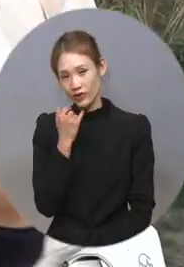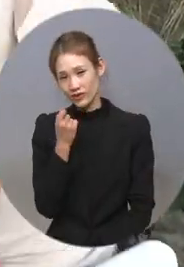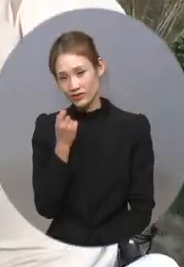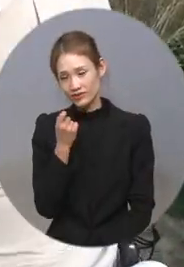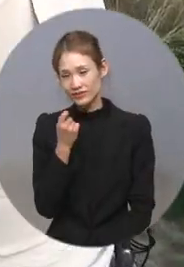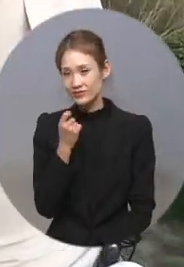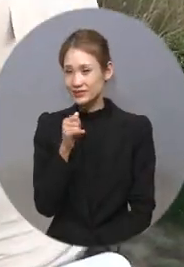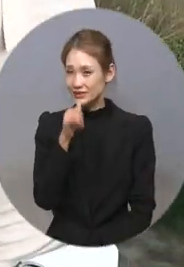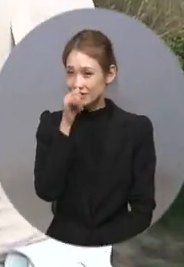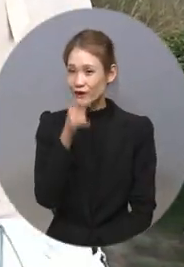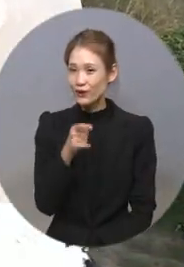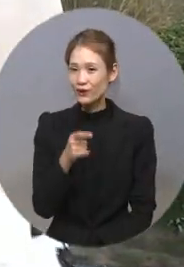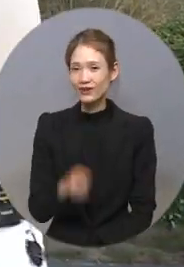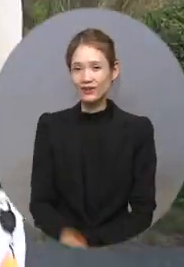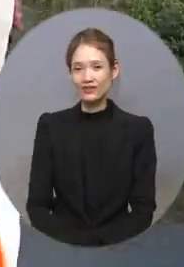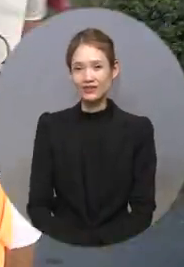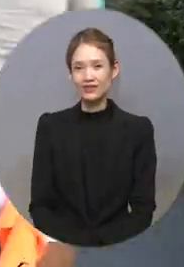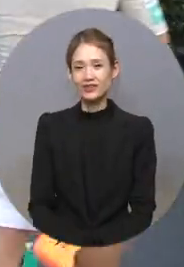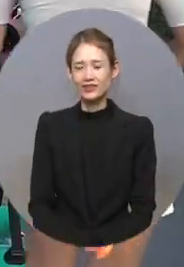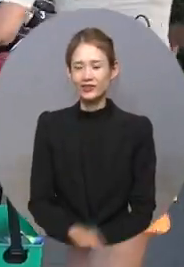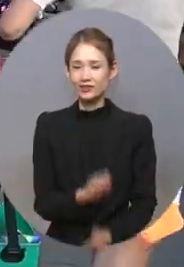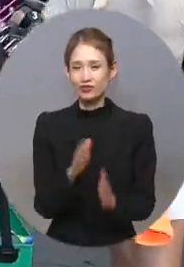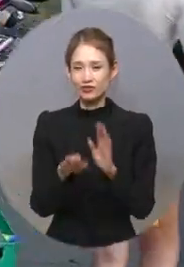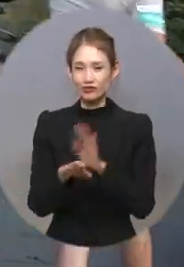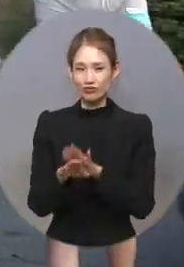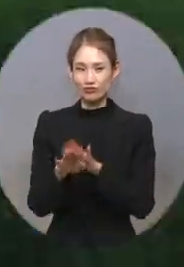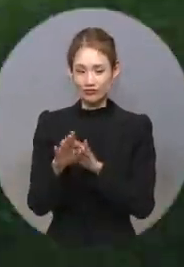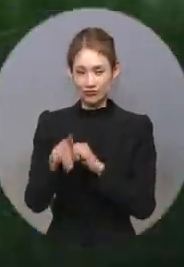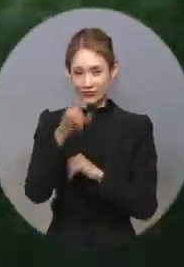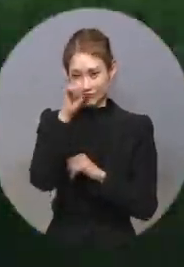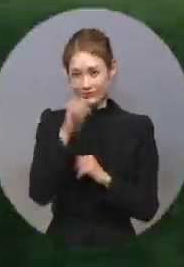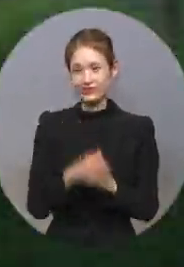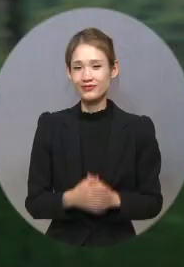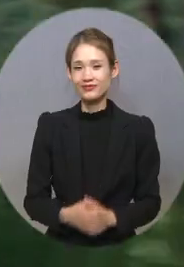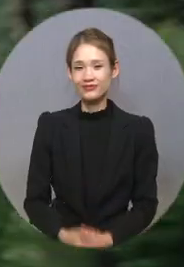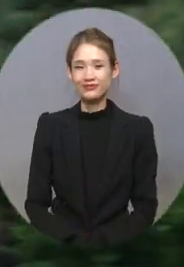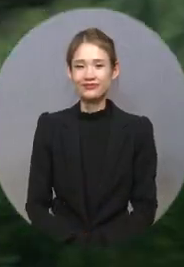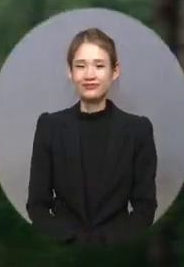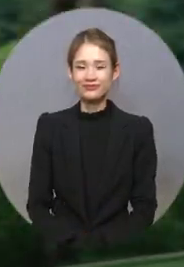있을 것 같아. 어 우측에 있을 것 같아. 나이스. 어. 좋아 좋아.